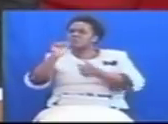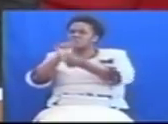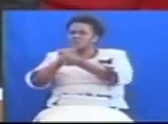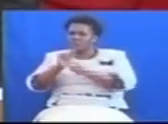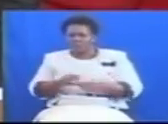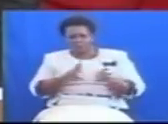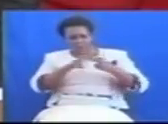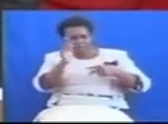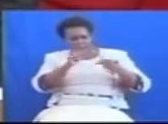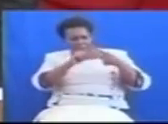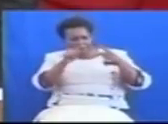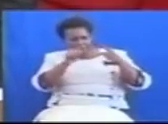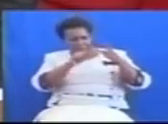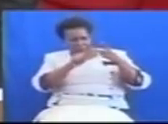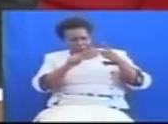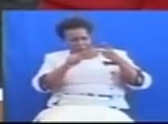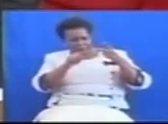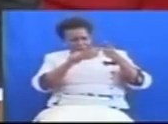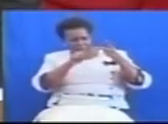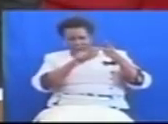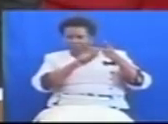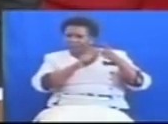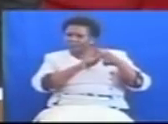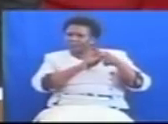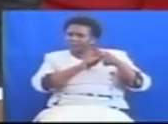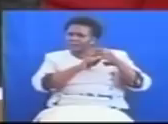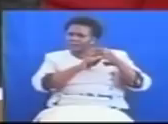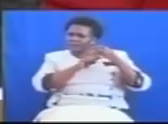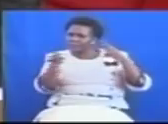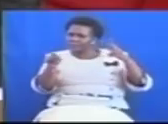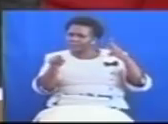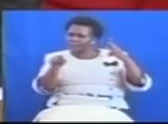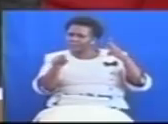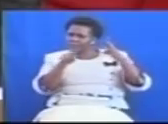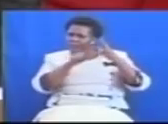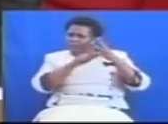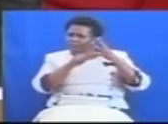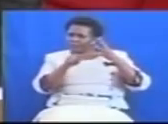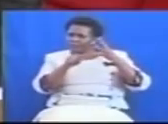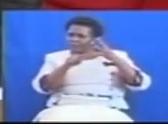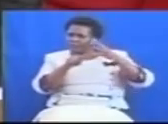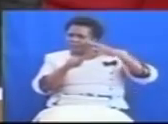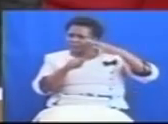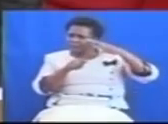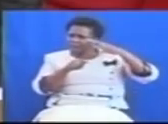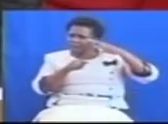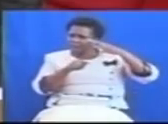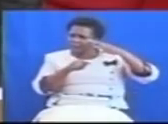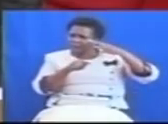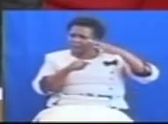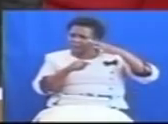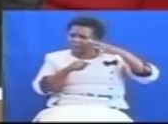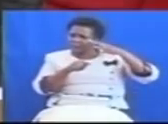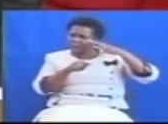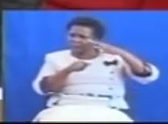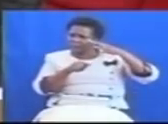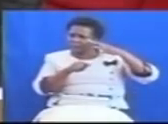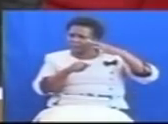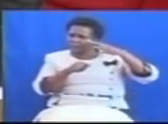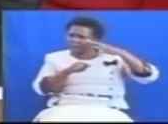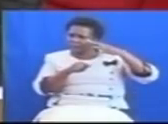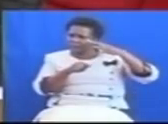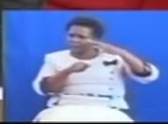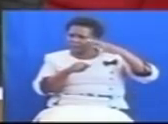Kilangali kati ya wananchi na Sumagro, kata ya Masanze kati ya Miombo na wananchi, Miombo Estate na